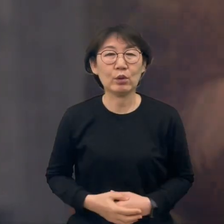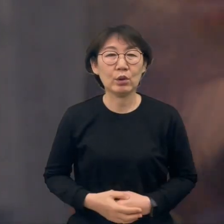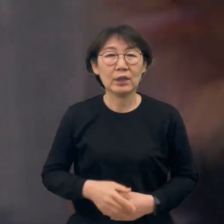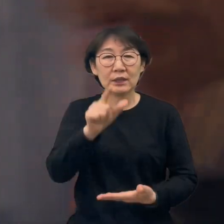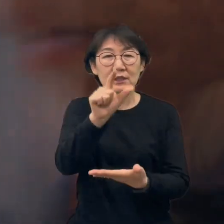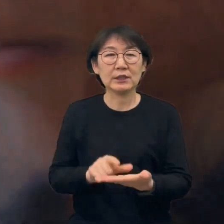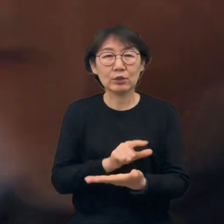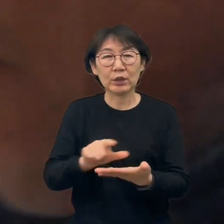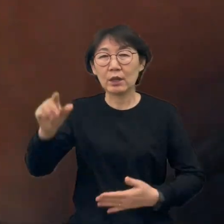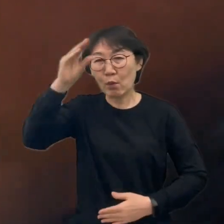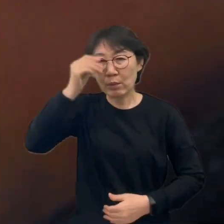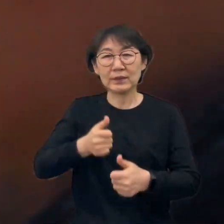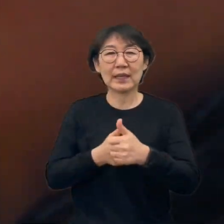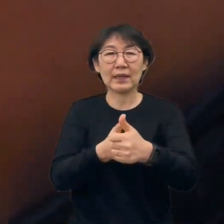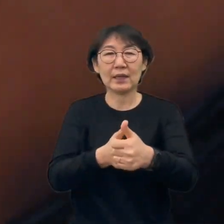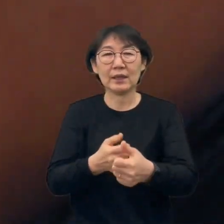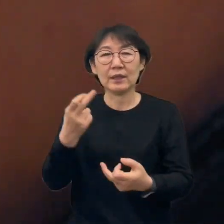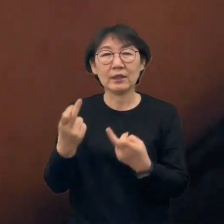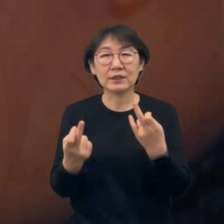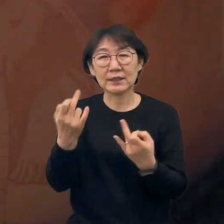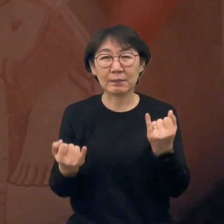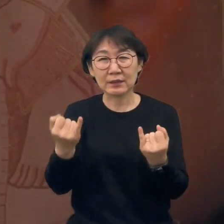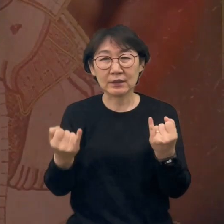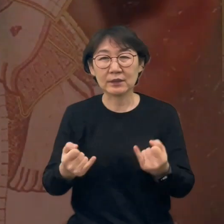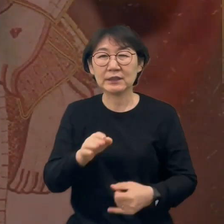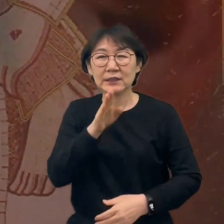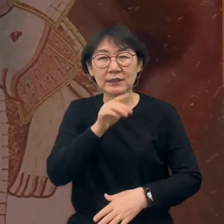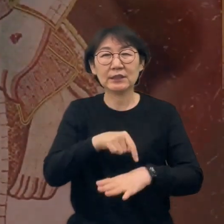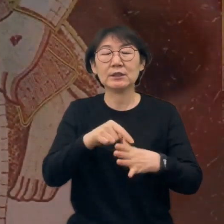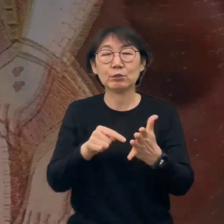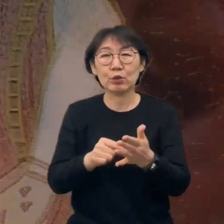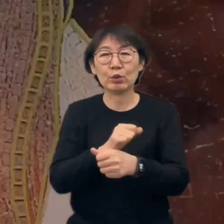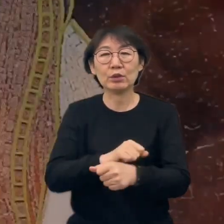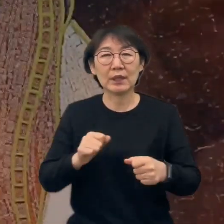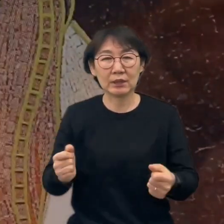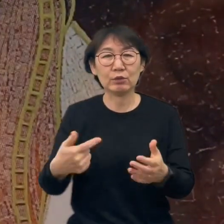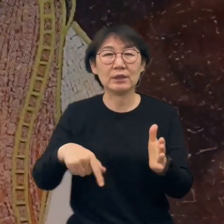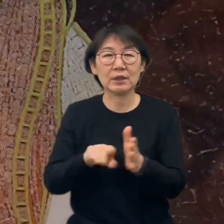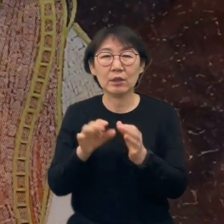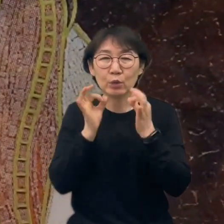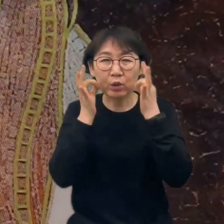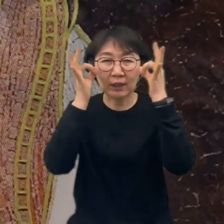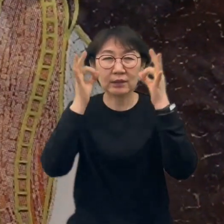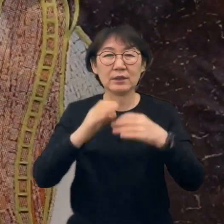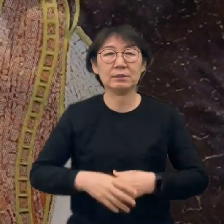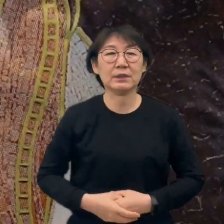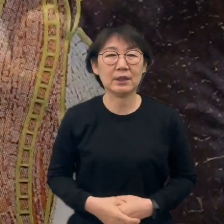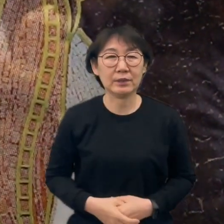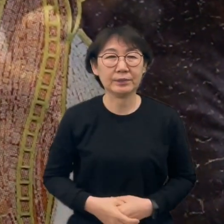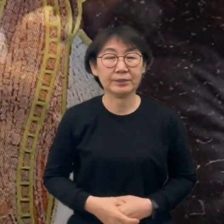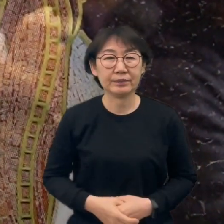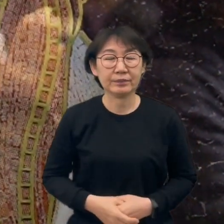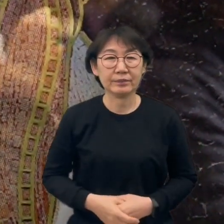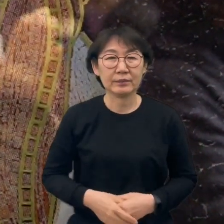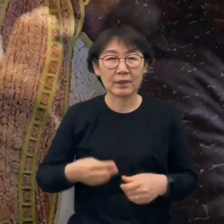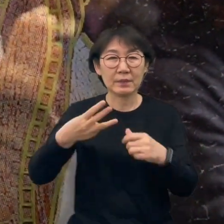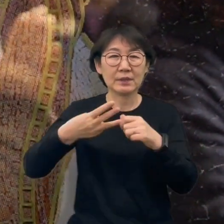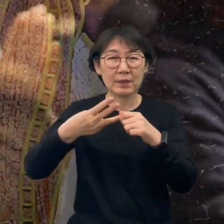잘못을 성찰하고 그리스도의 모범을 따라 우리 형제 자매들을 진심으로 용서하기 위해 노력하는